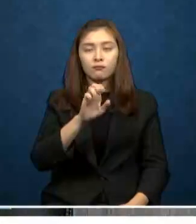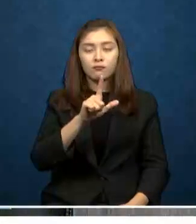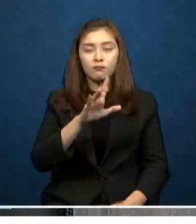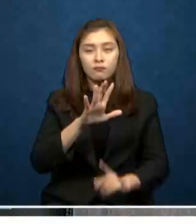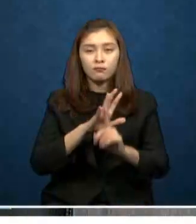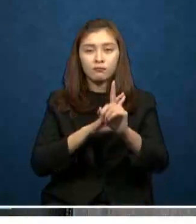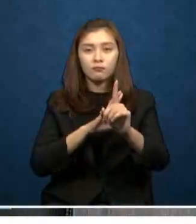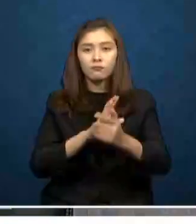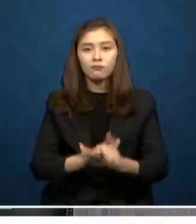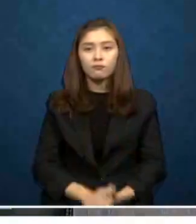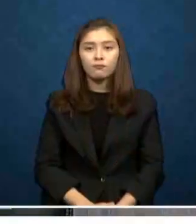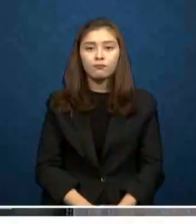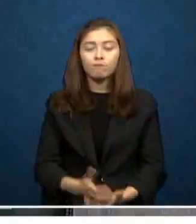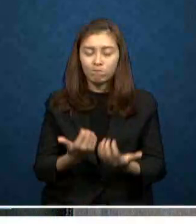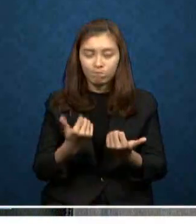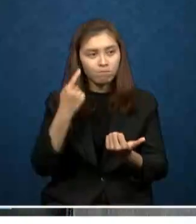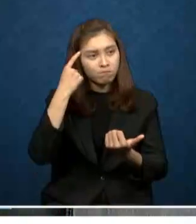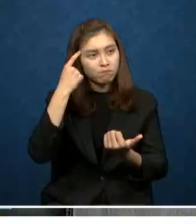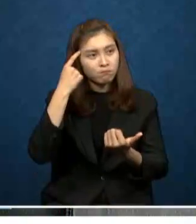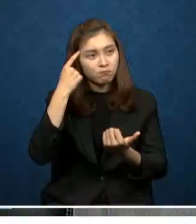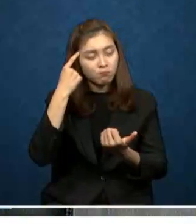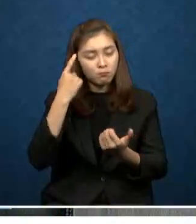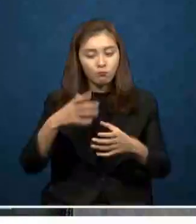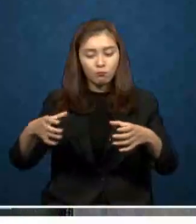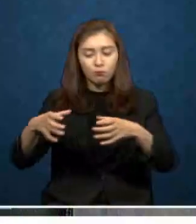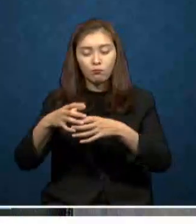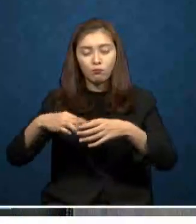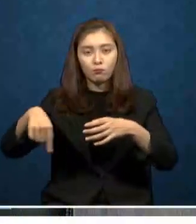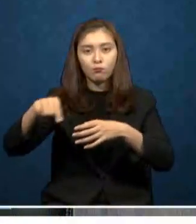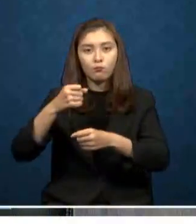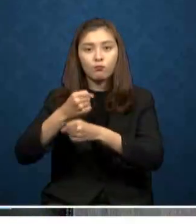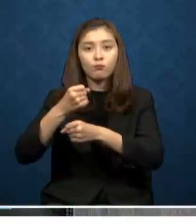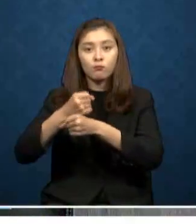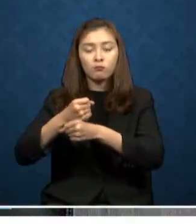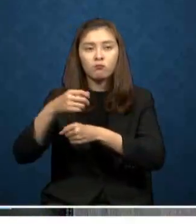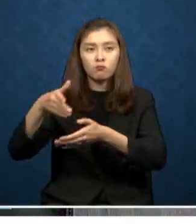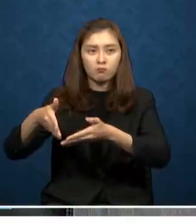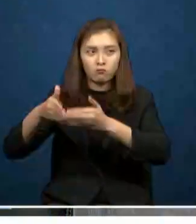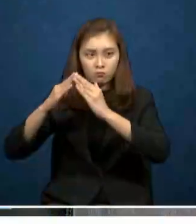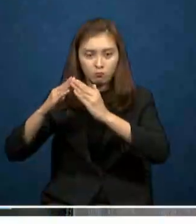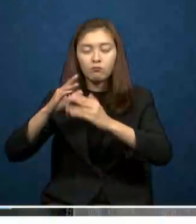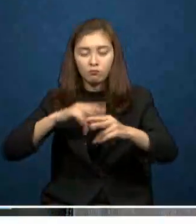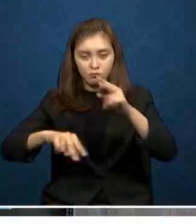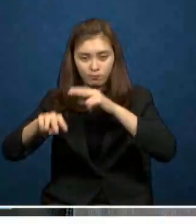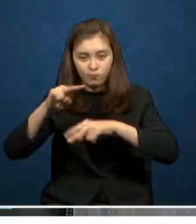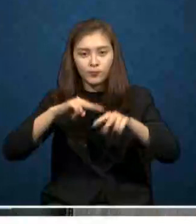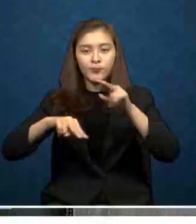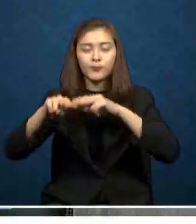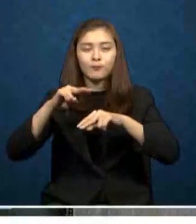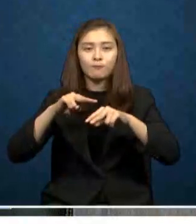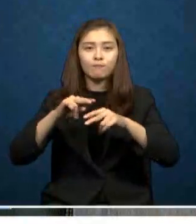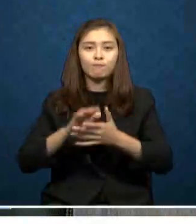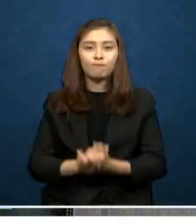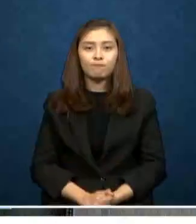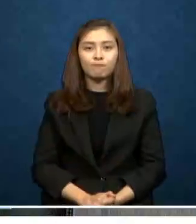ให้กับหน่วยงานที่คุ้มครองอยู่คืออยากให้มีหน่วยงานคุ้มครองซึ่งอาจจะเป็นอย่างขอโทษที่ท่